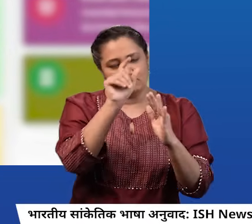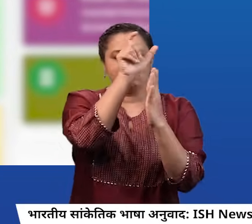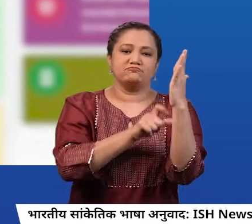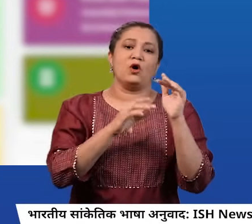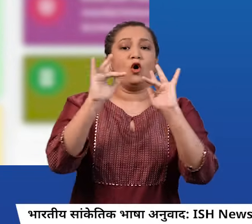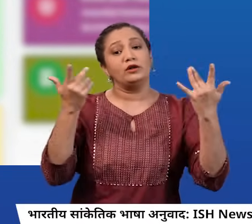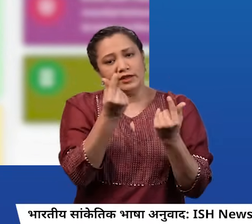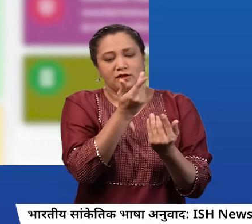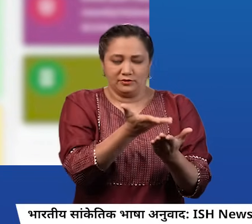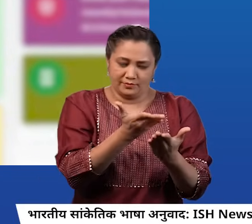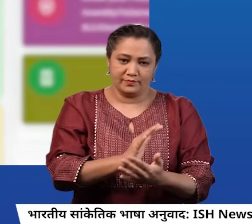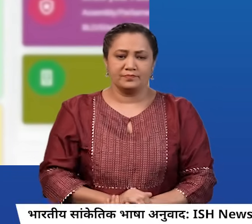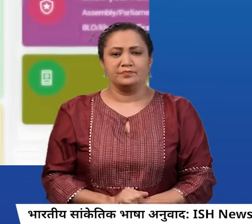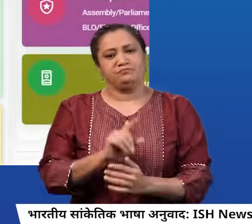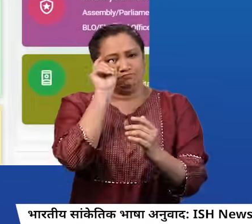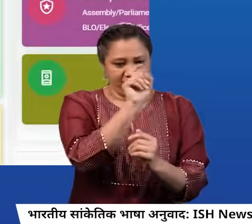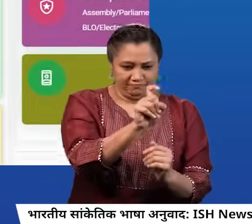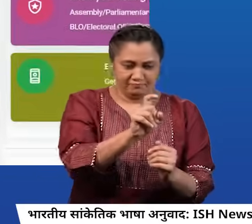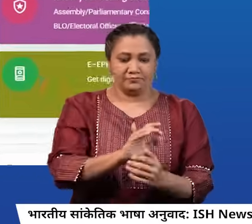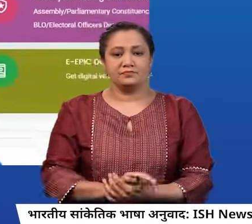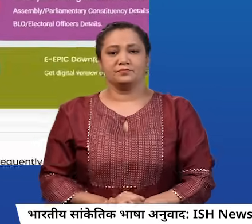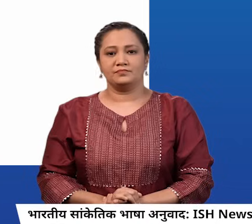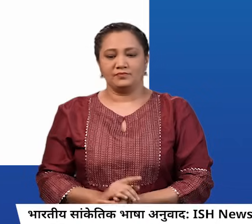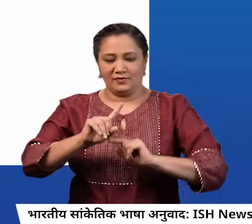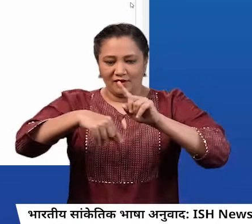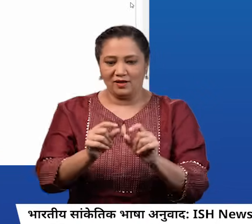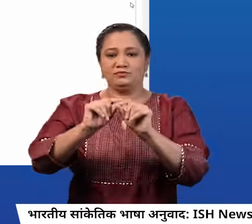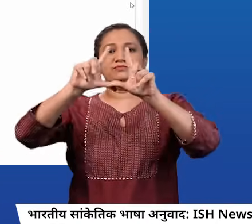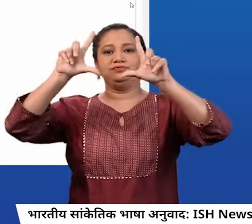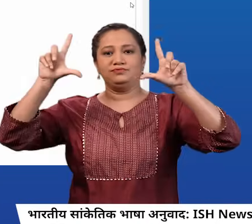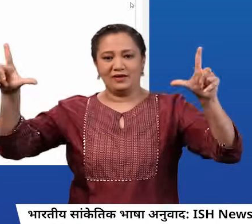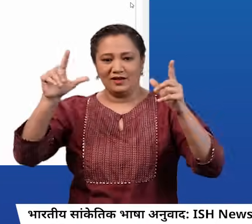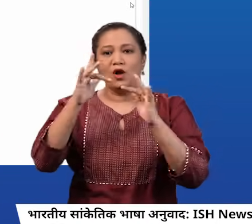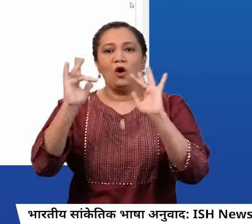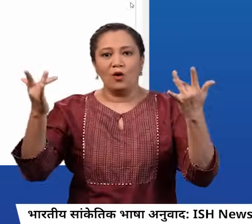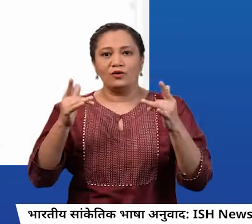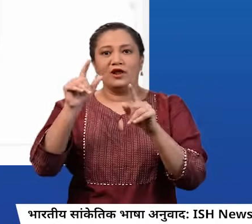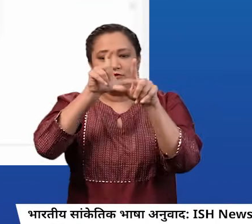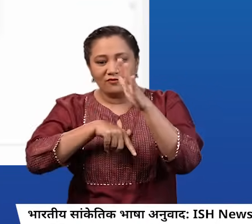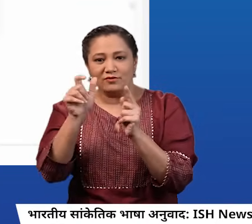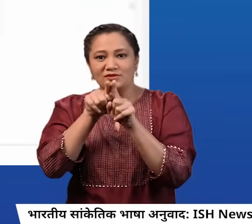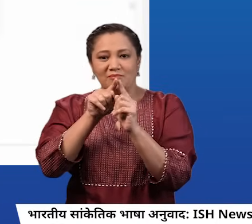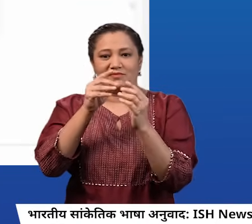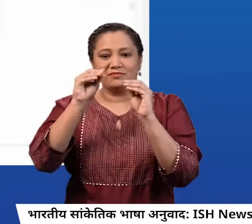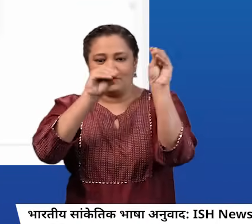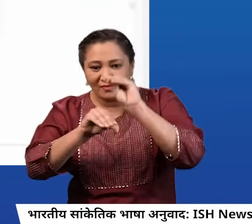ओनलाइन भरन्याचा